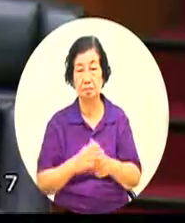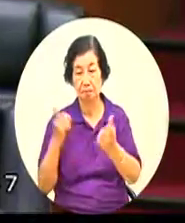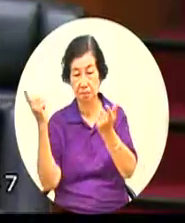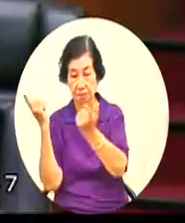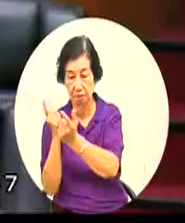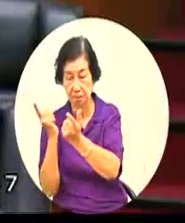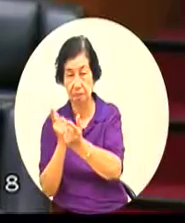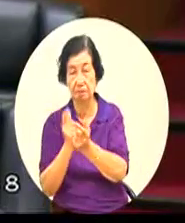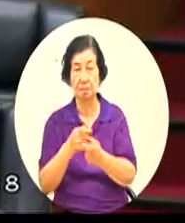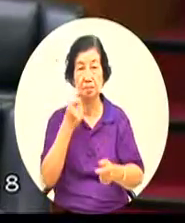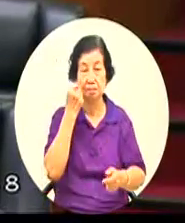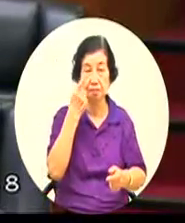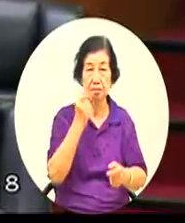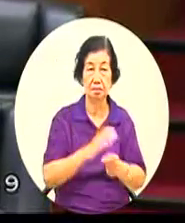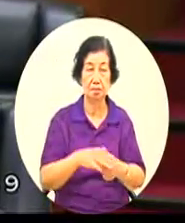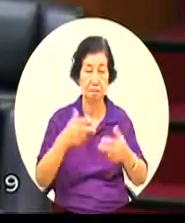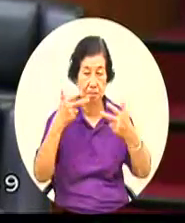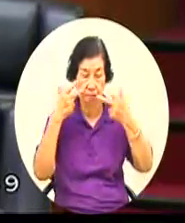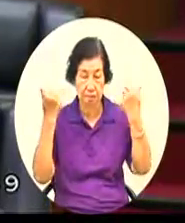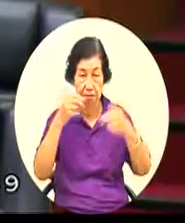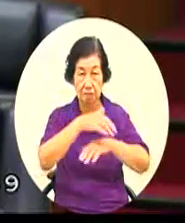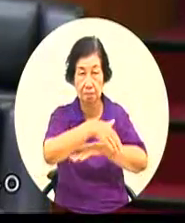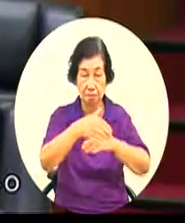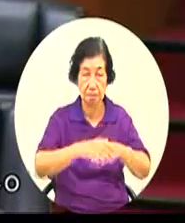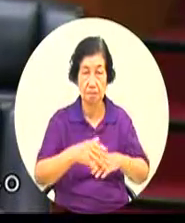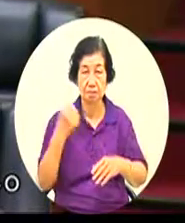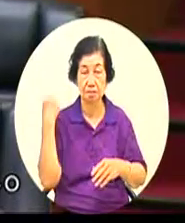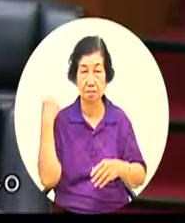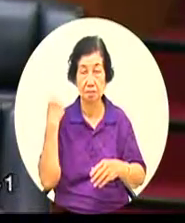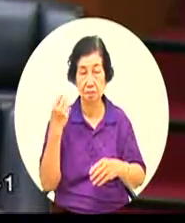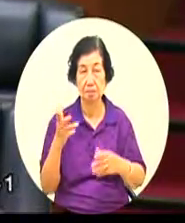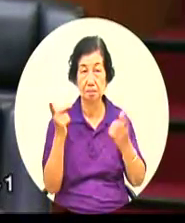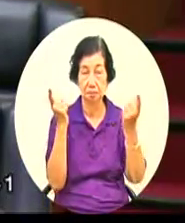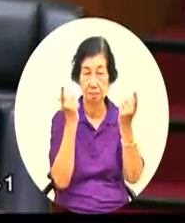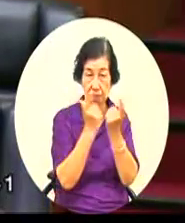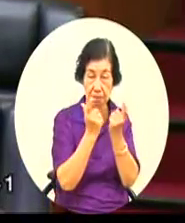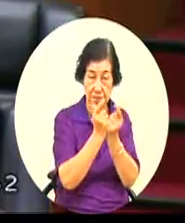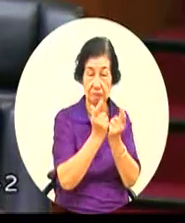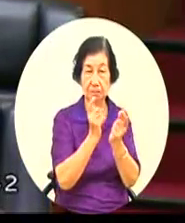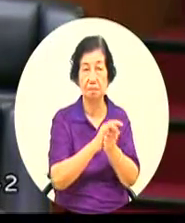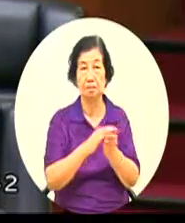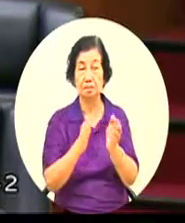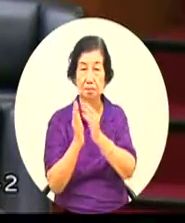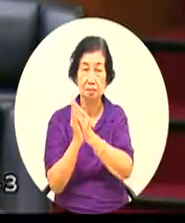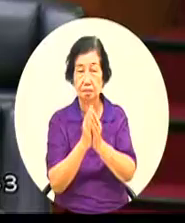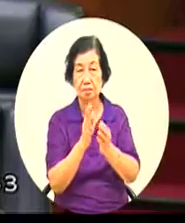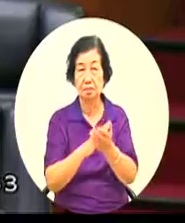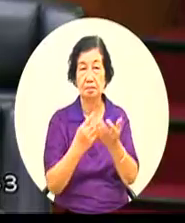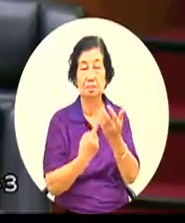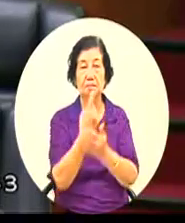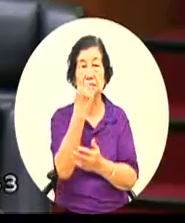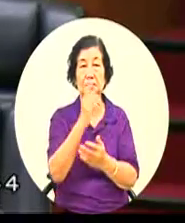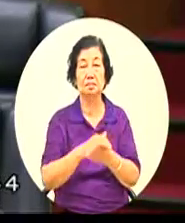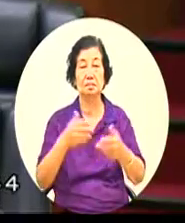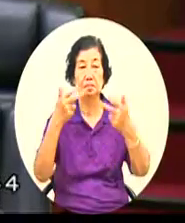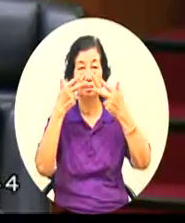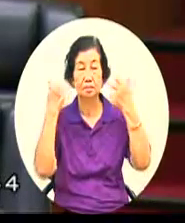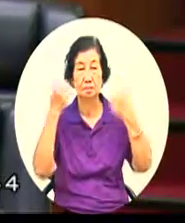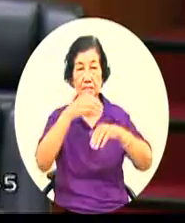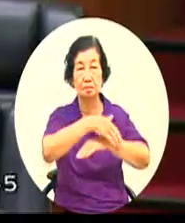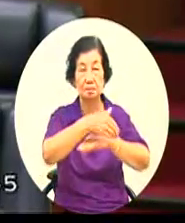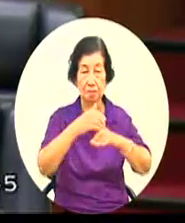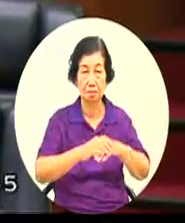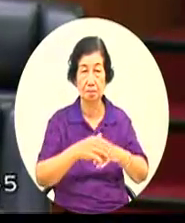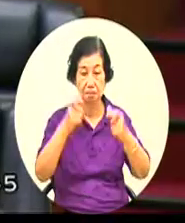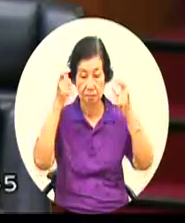乡，啊，新北、桃园跟台中只有一个原乡，那我们高雄市涵盖了三个